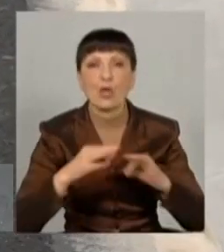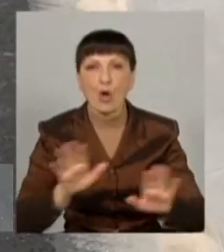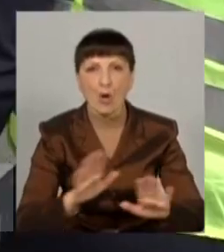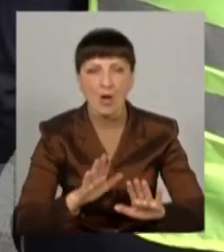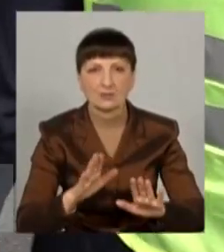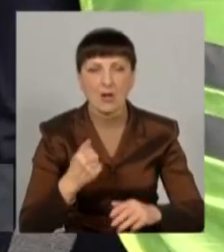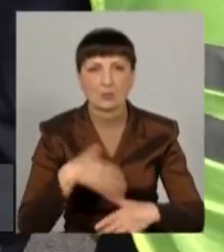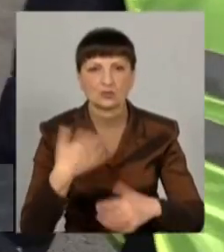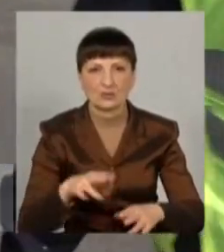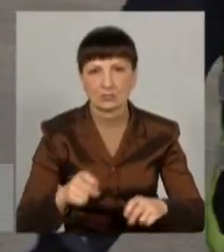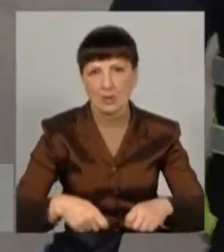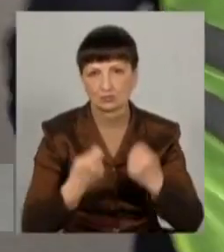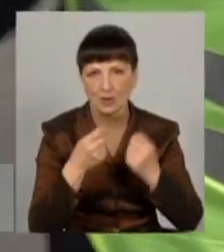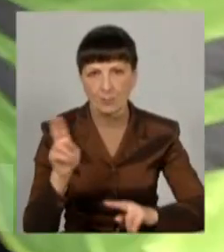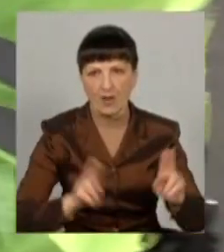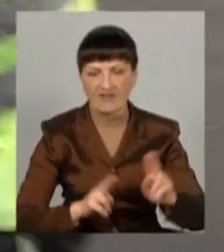беспрепятственно нарушают ПДД.